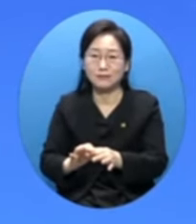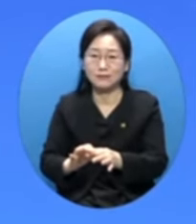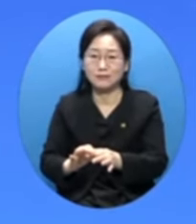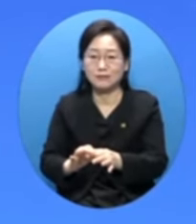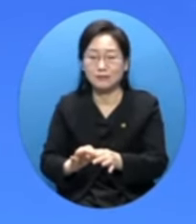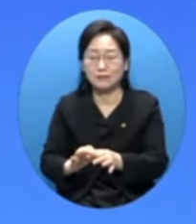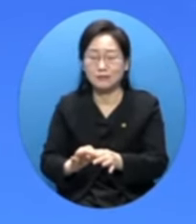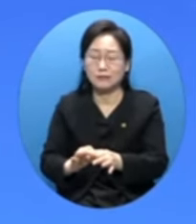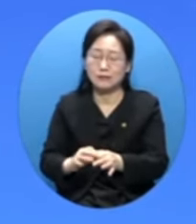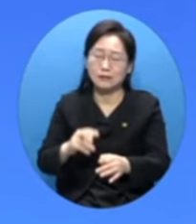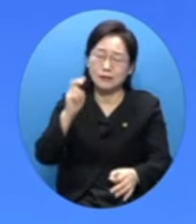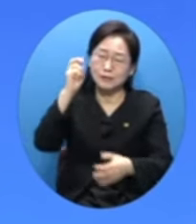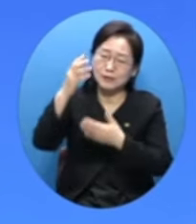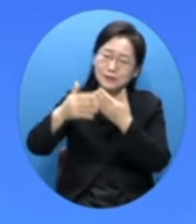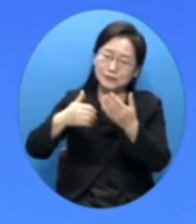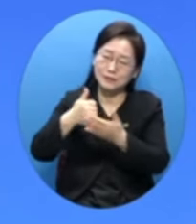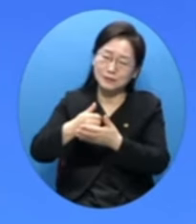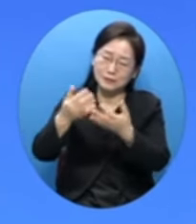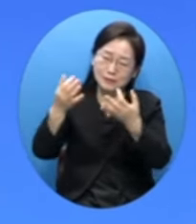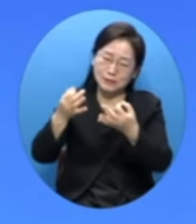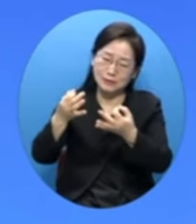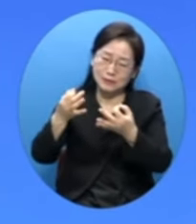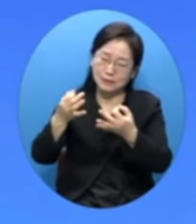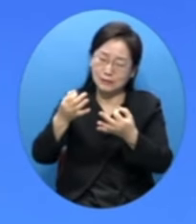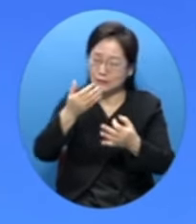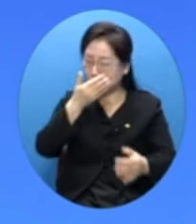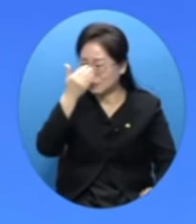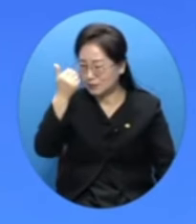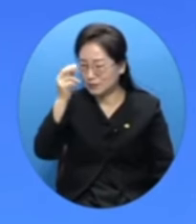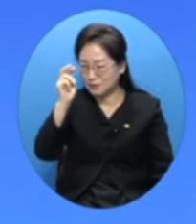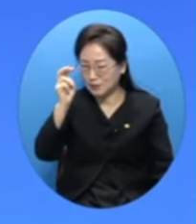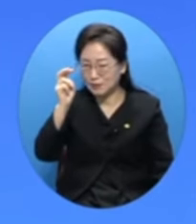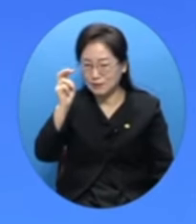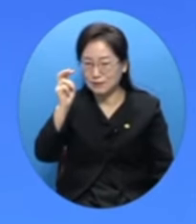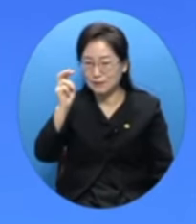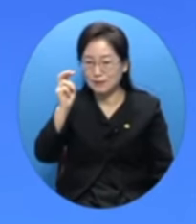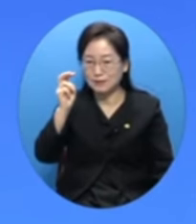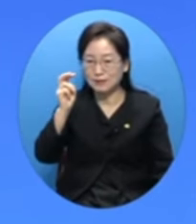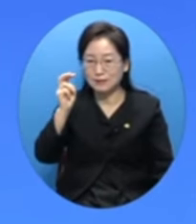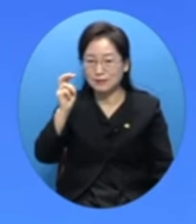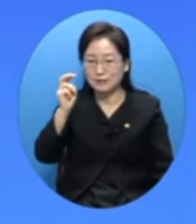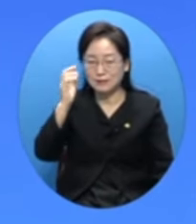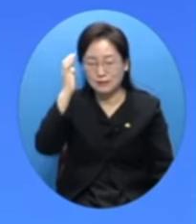하나님 나를 버리신 것이 아닌가. 끝이 보이지 않는 고난 속에서